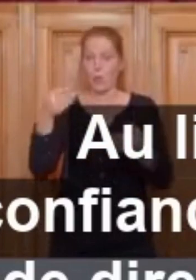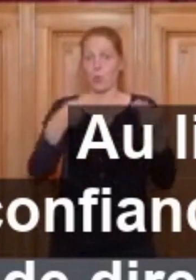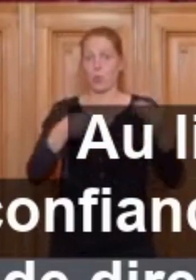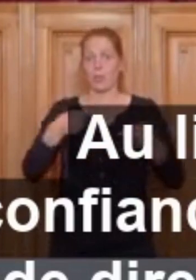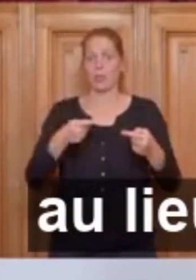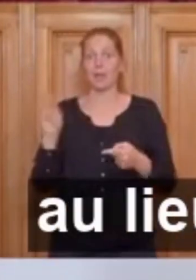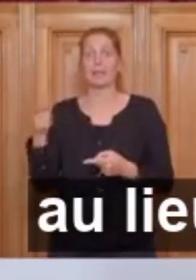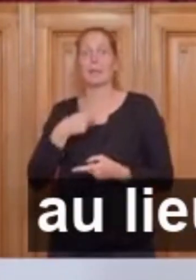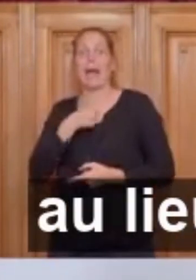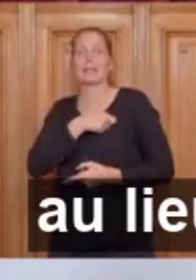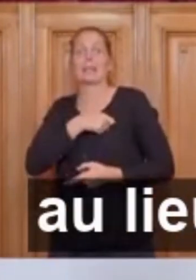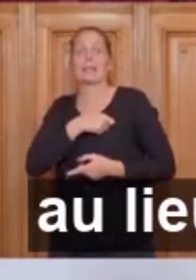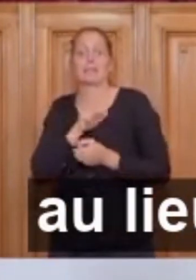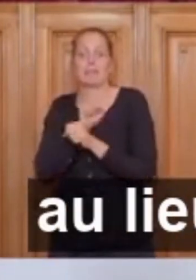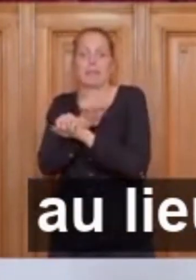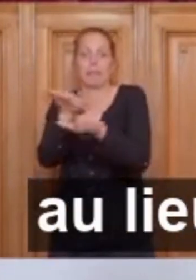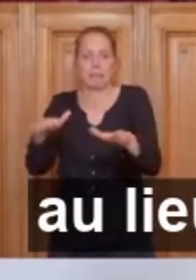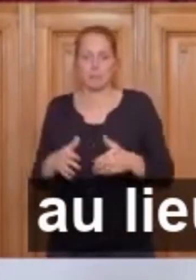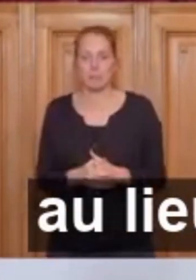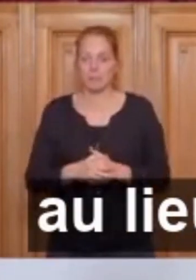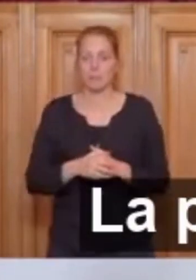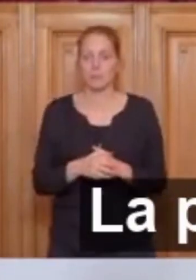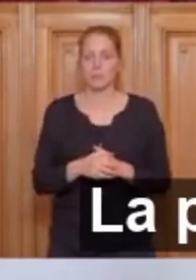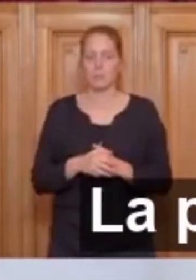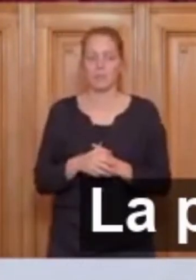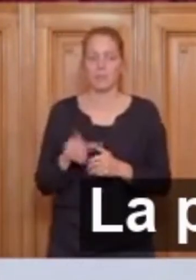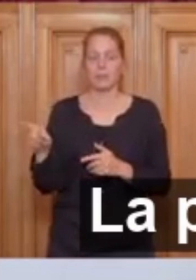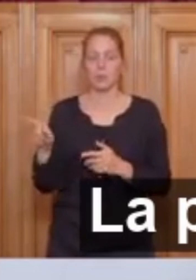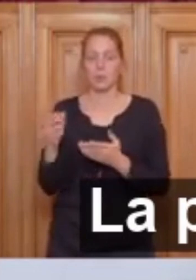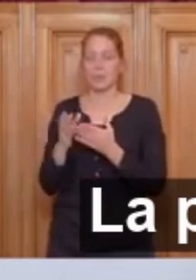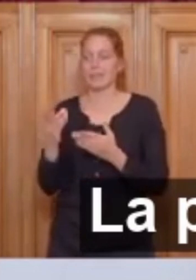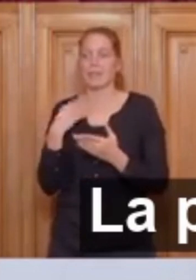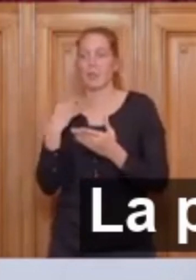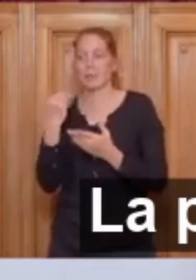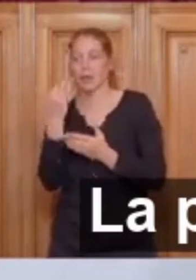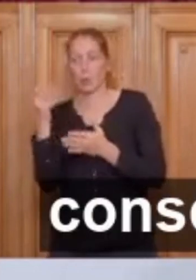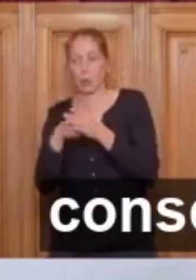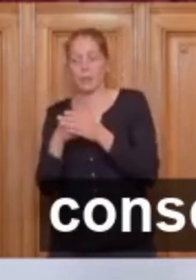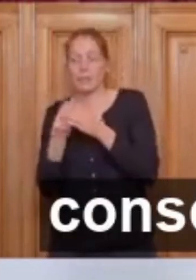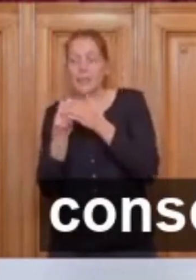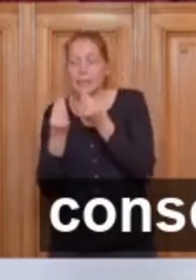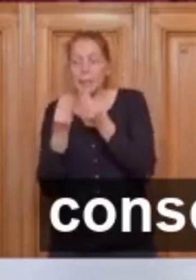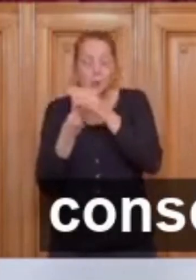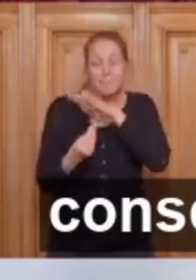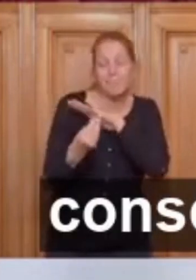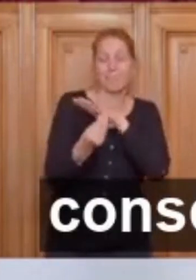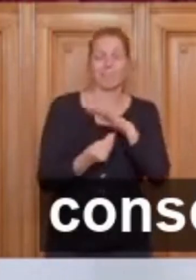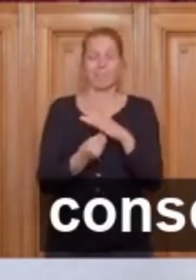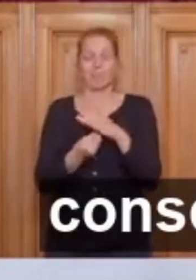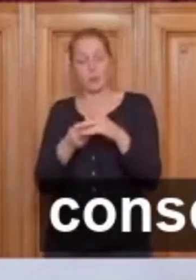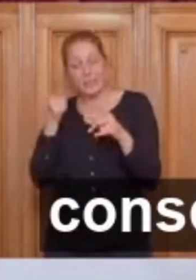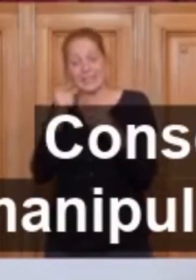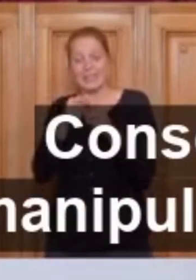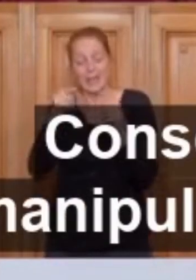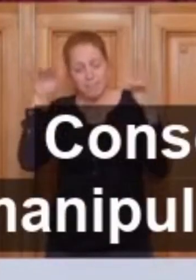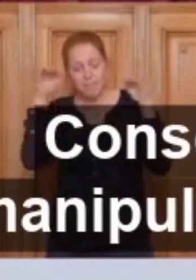Etwas Positives zu suchen, rational Politik zu feiern, geht sie total emotionalisiert, bewusst für zu manipulieren.